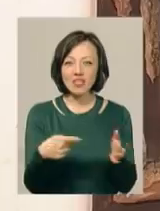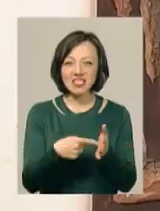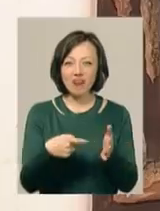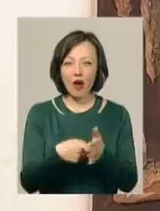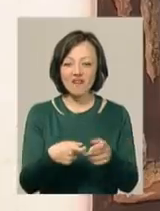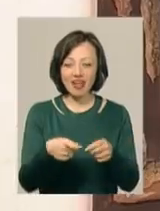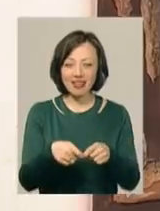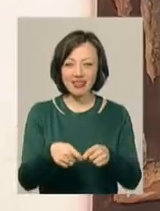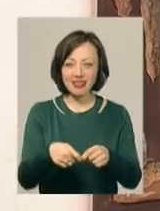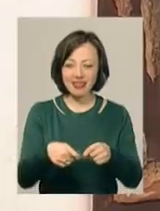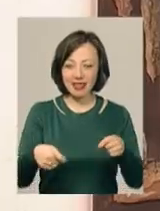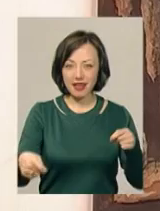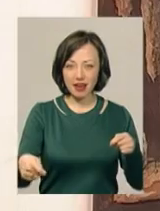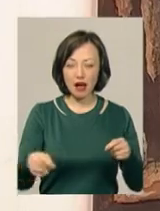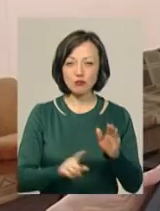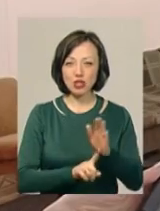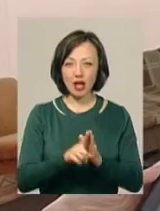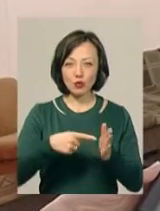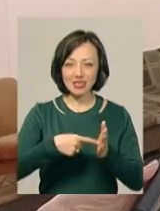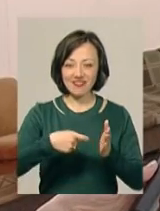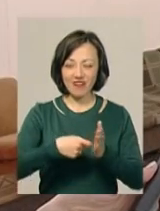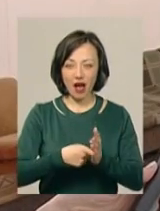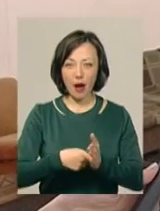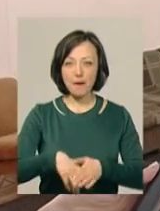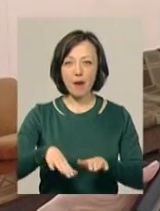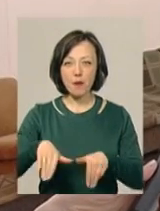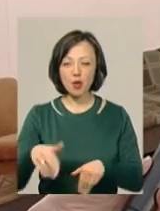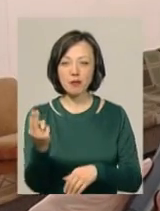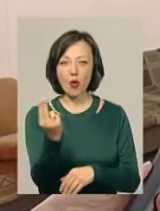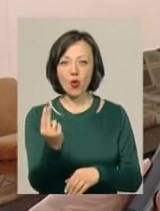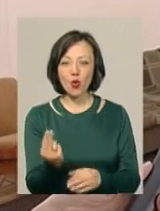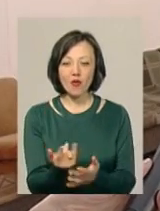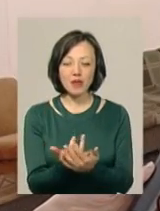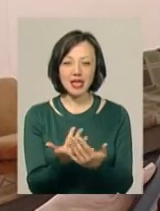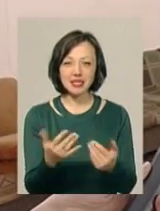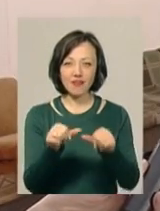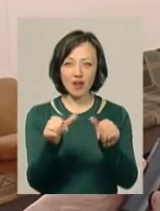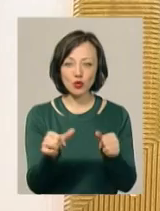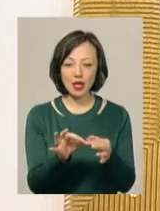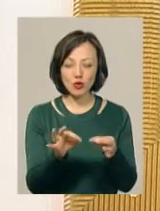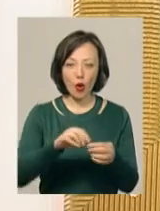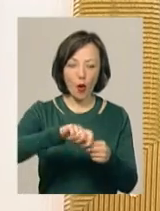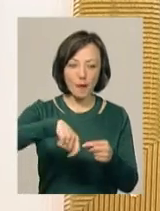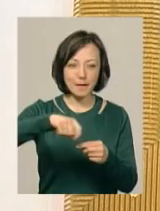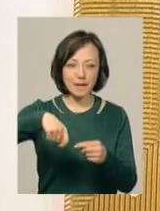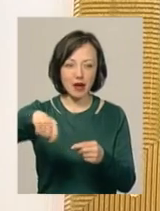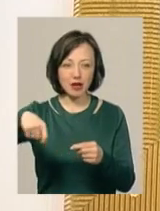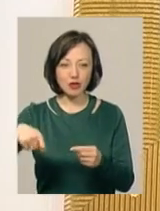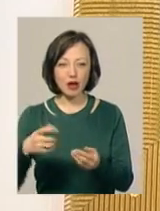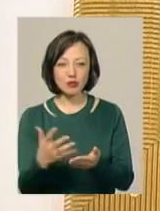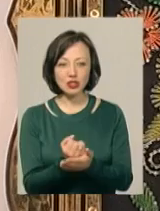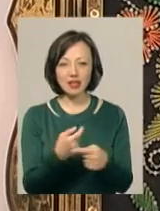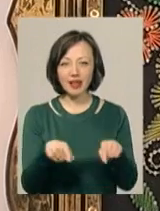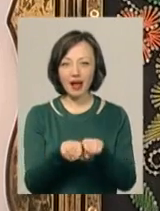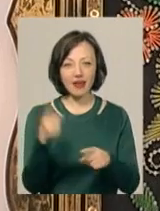робить композицію цвяхами, а потім вже кольоровими різними фактурами ниток обматує. Получається таке от